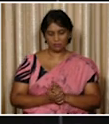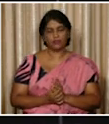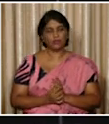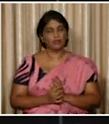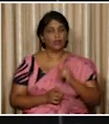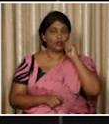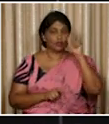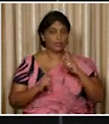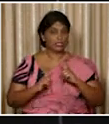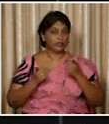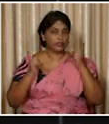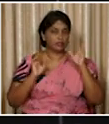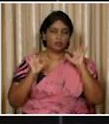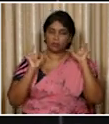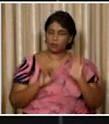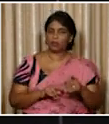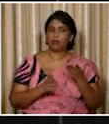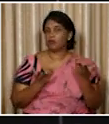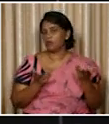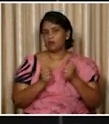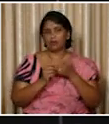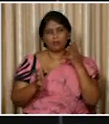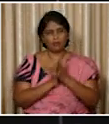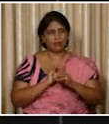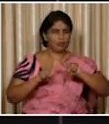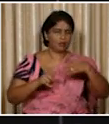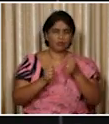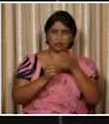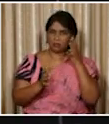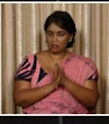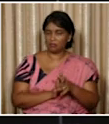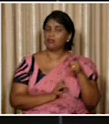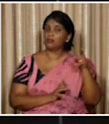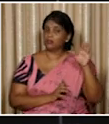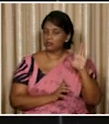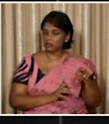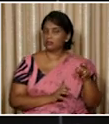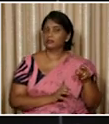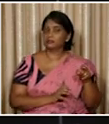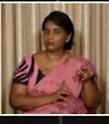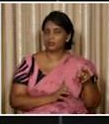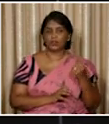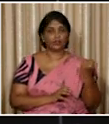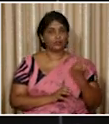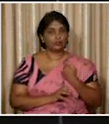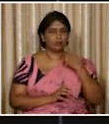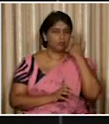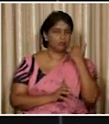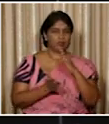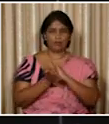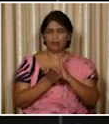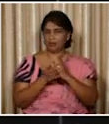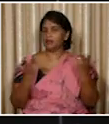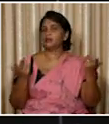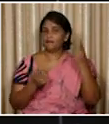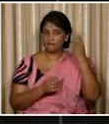விட்ட தவறுகள் ஒருபுறம் இருக்க, உங்களுடைய தவறுகளை மூடி மறைக்க வைத்தியசாலையை மூடி வைத்தல் என்பது ஒரு சமுதாயத்தை அழிக்கின்ற செயலாகும்.